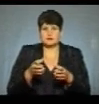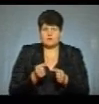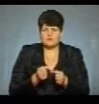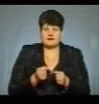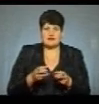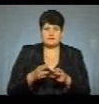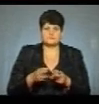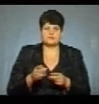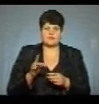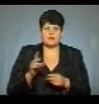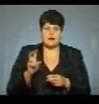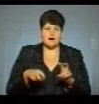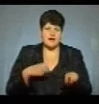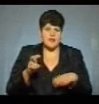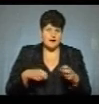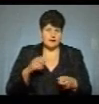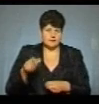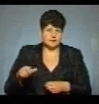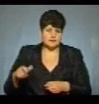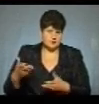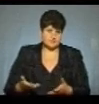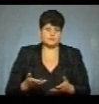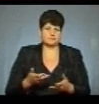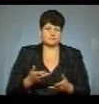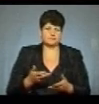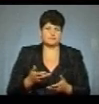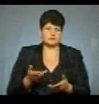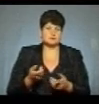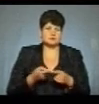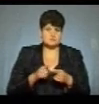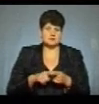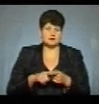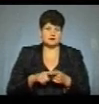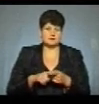чи, власне, якесь велике угрупування ракетарів ми могли вже